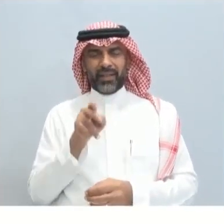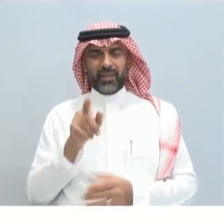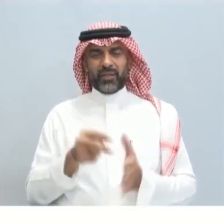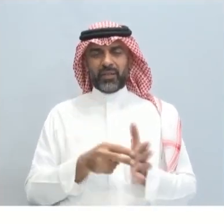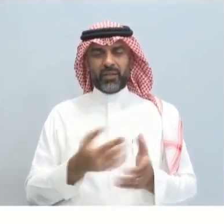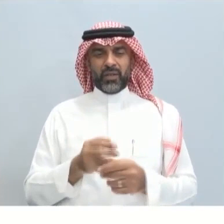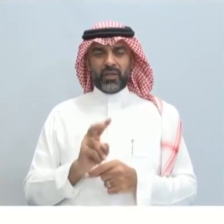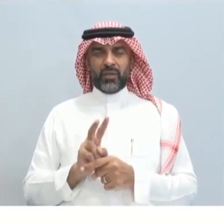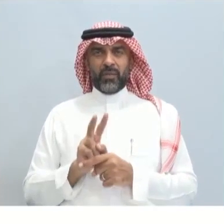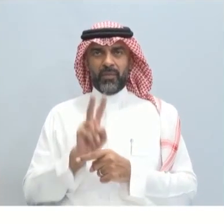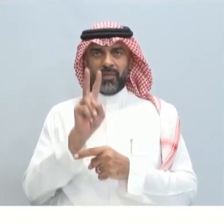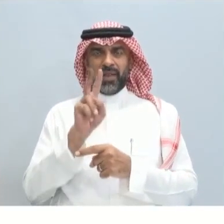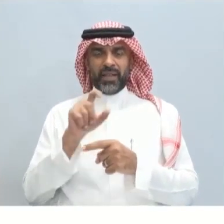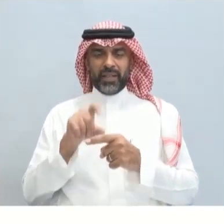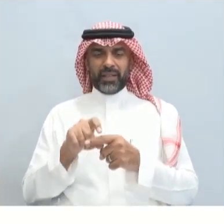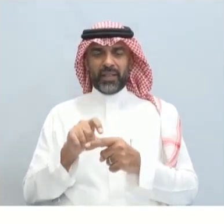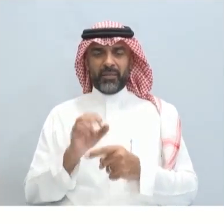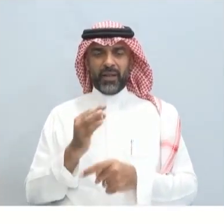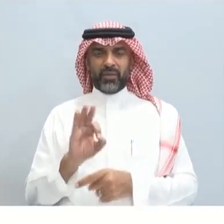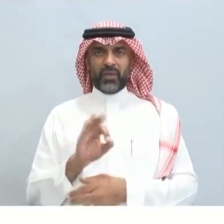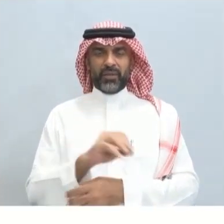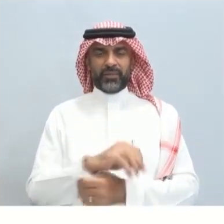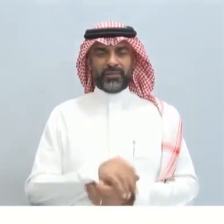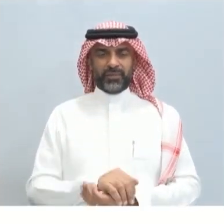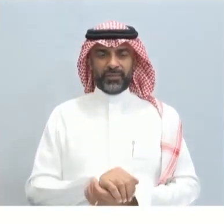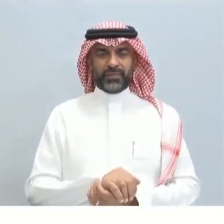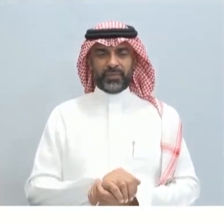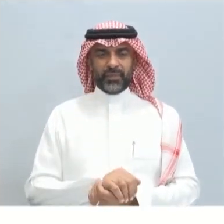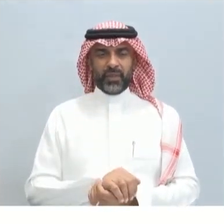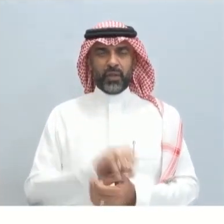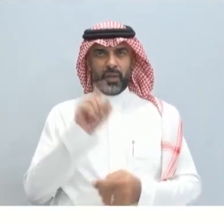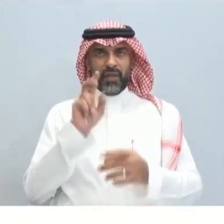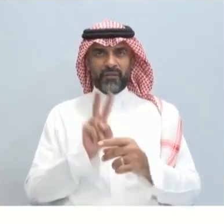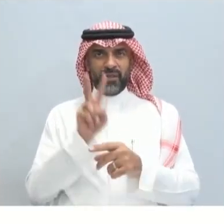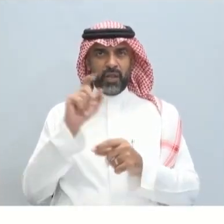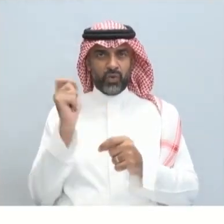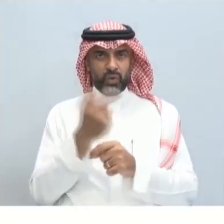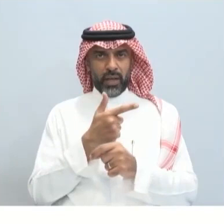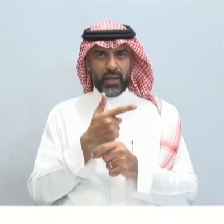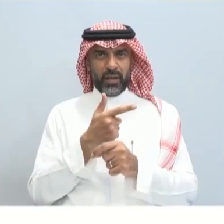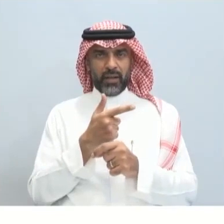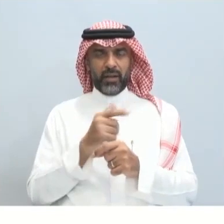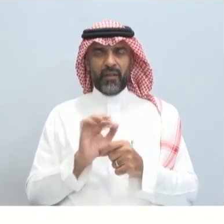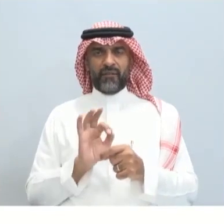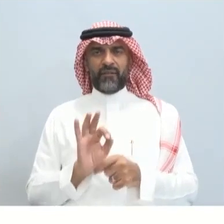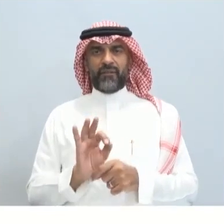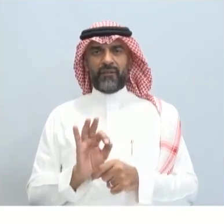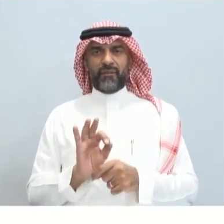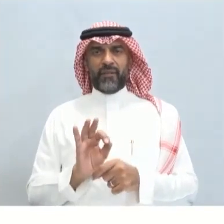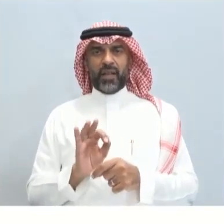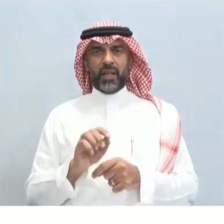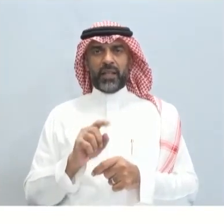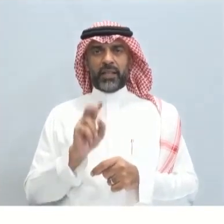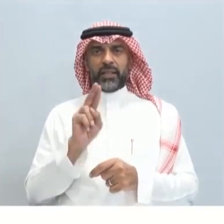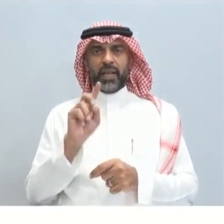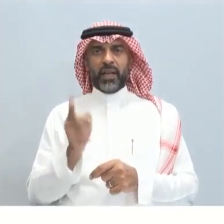حاصل قسمه السرعه على التردد الطول الموجي عباره عن حاصل قسمه السرعه على التردد